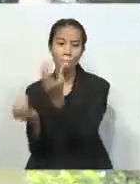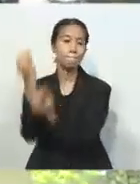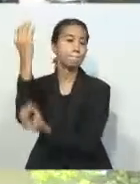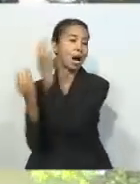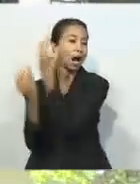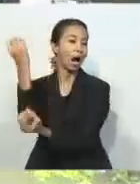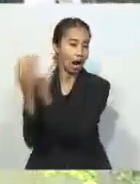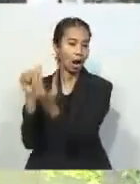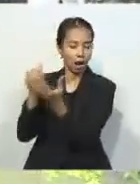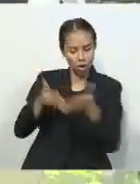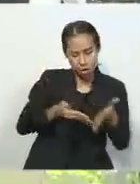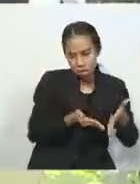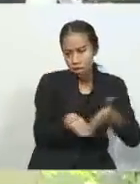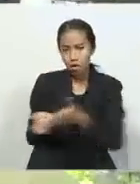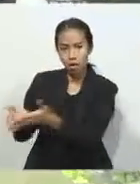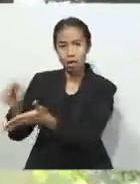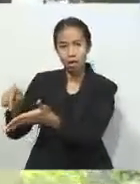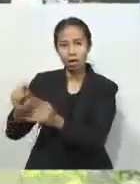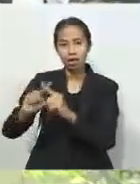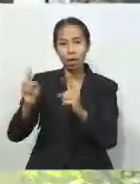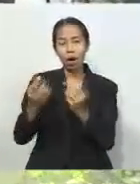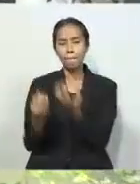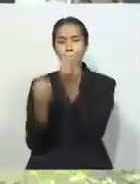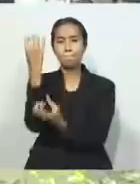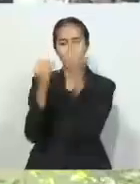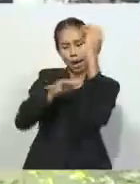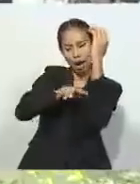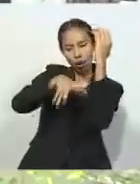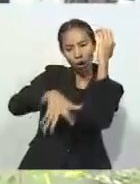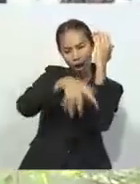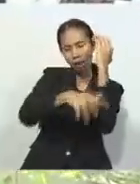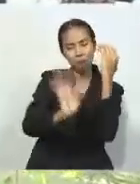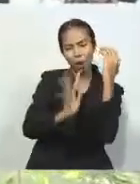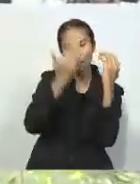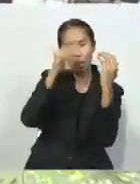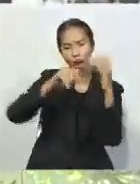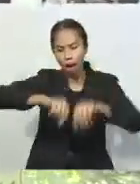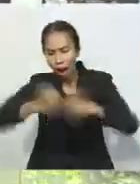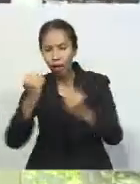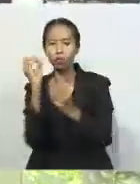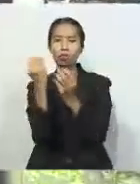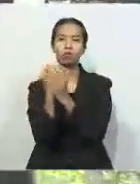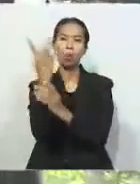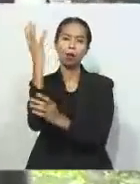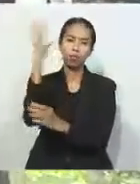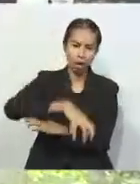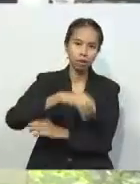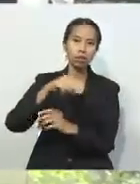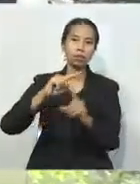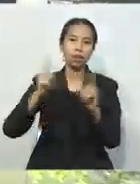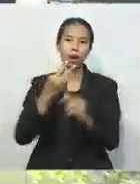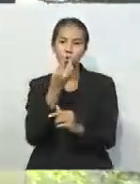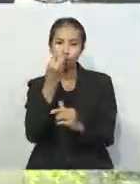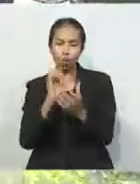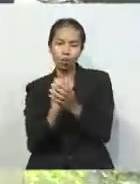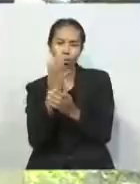ครับอย่าไปเจอป่ากงกลางนะถ้าปงกลางรู้ไม่ได้ปงกลางมันจะหักโคนไง อันตรายได้ปลาทะไม่อ้นครับตอนเดี๋ยวตอนยัง